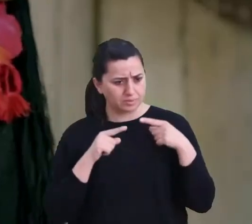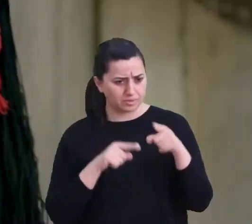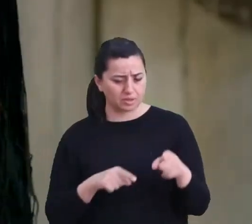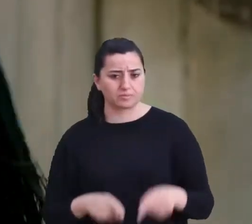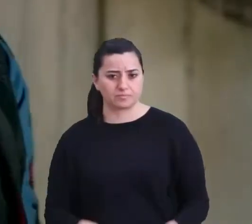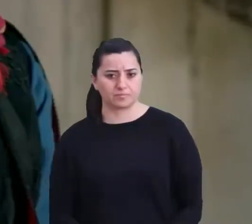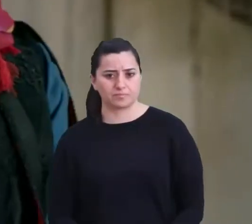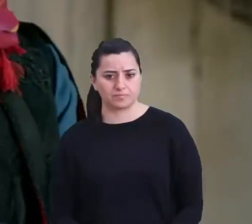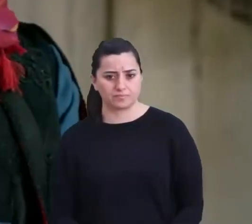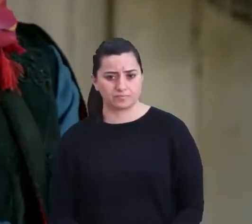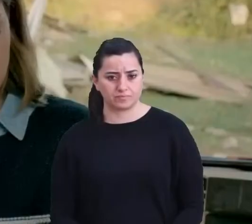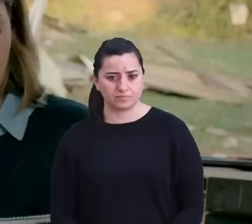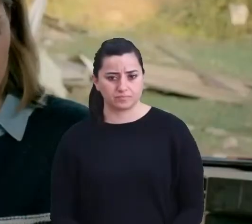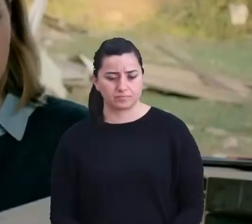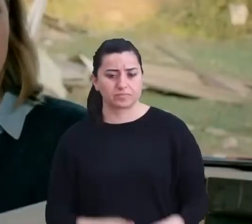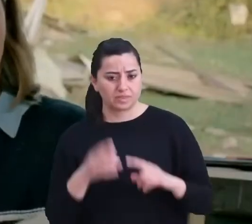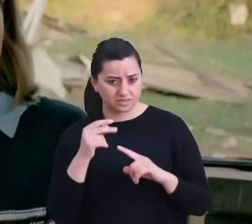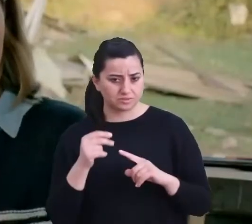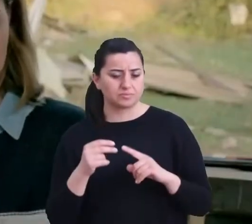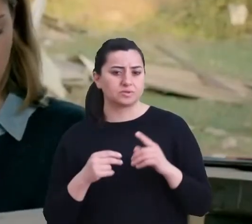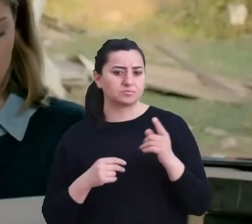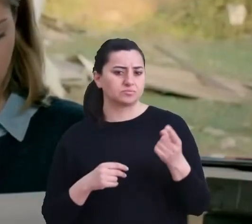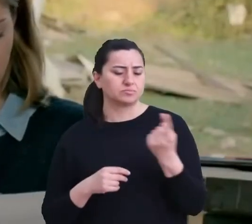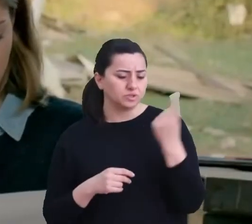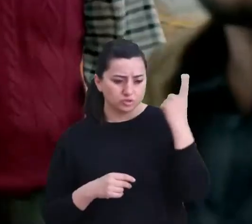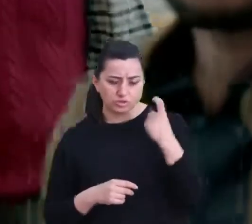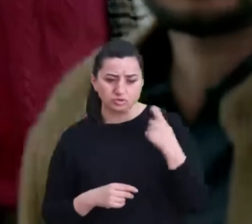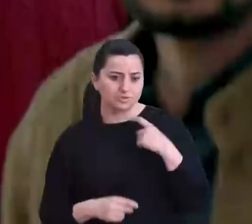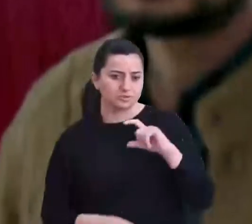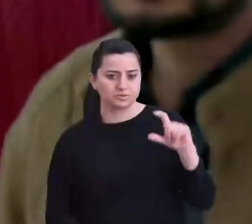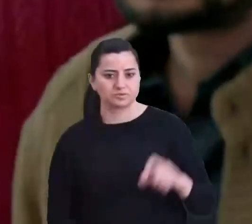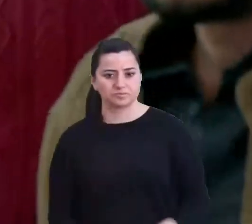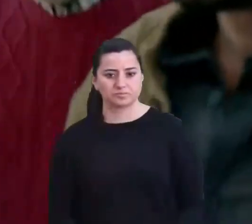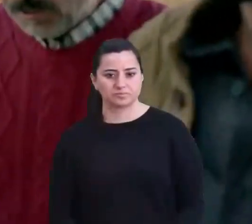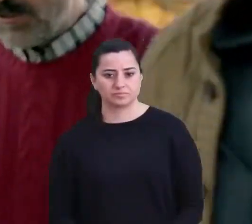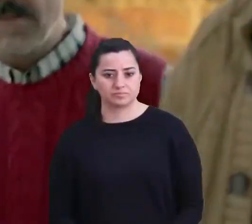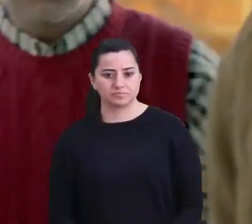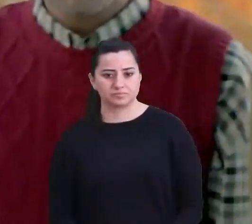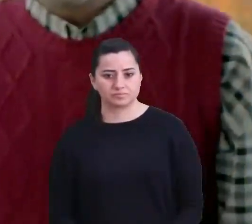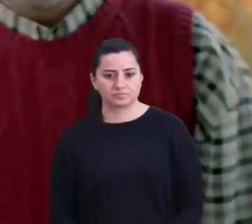ben. İzliyorum. İsmail Tex'le ilgili bir şey sordu. İki adam geldi.